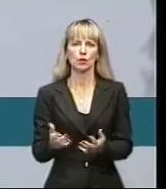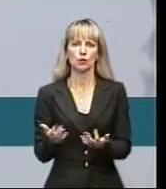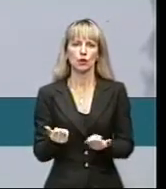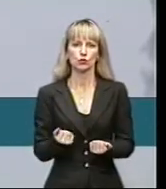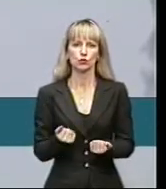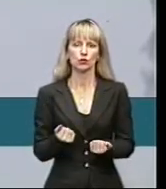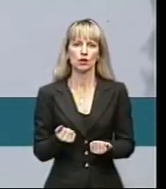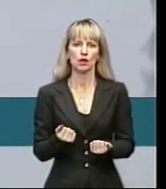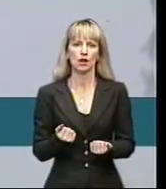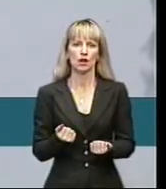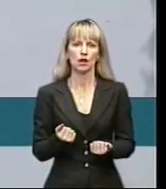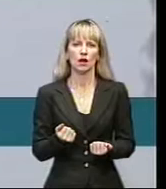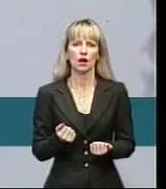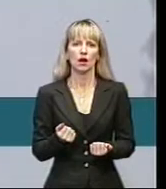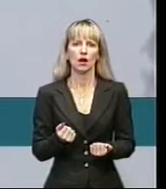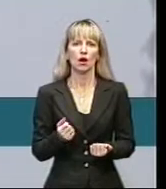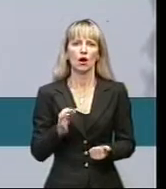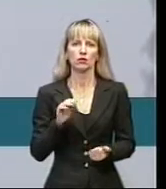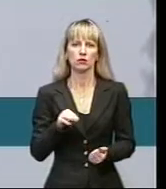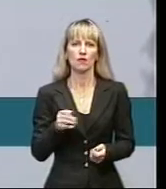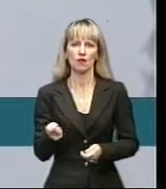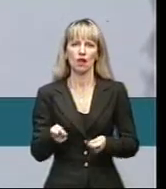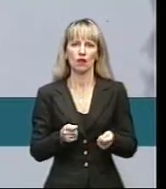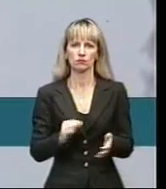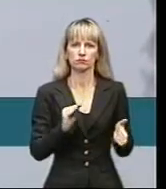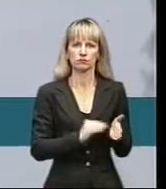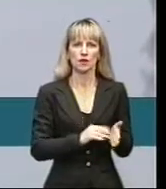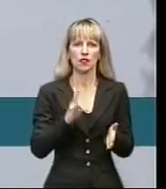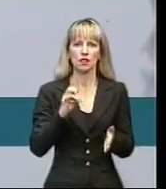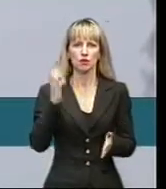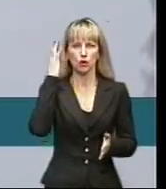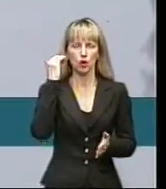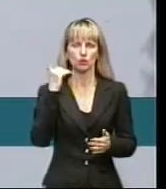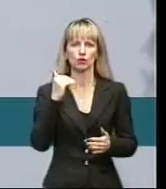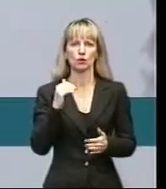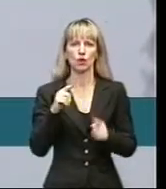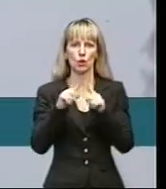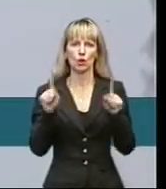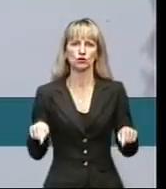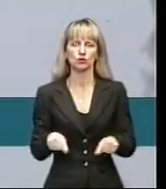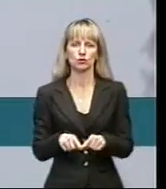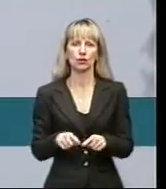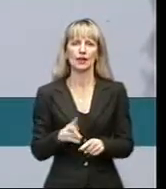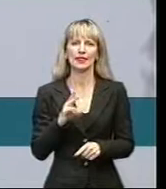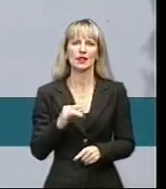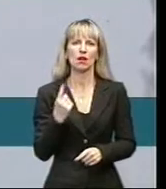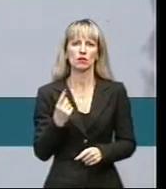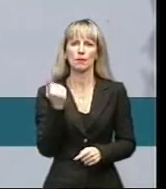реакцію влади занести на чорну дошку. Жодної допомоги, жодного хліба, жодних посівних матеріалів,